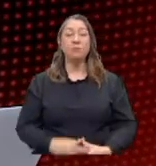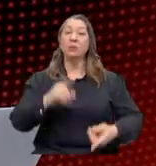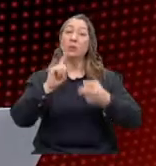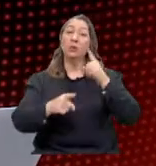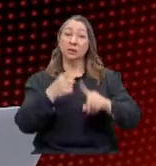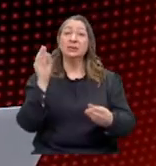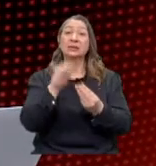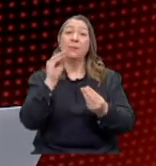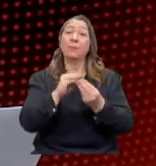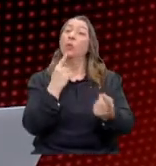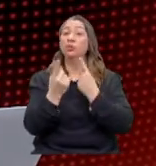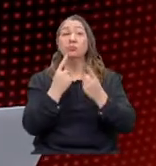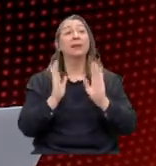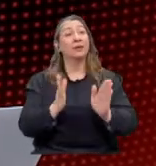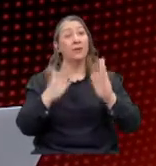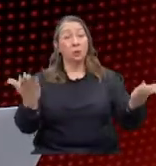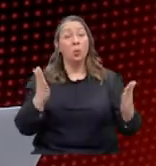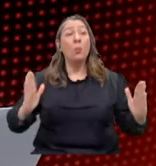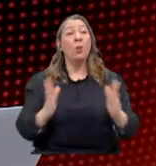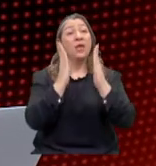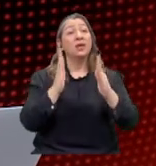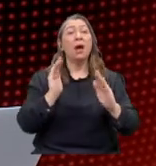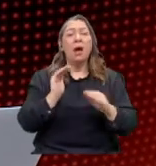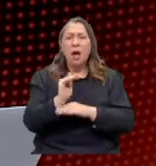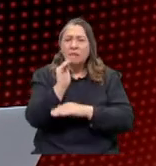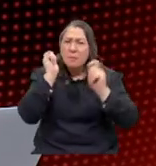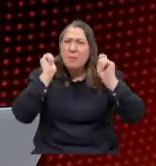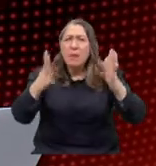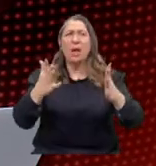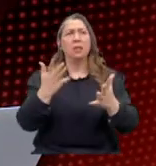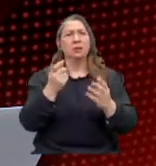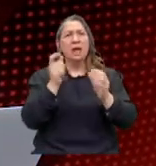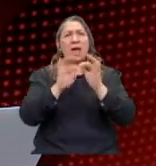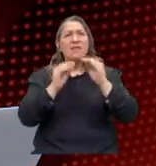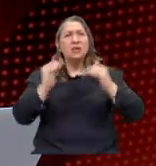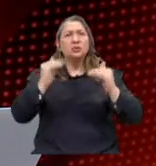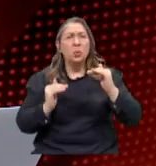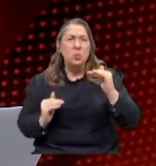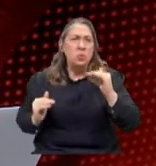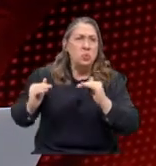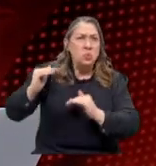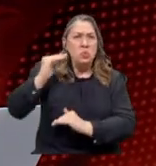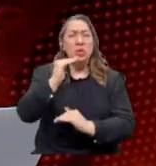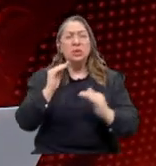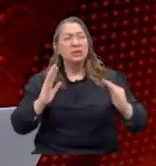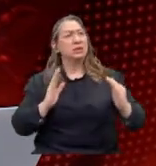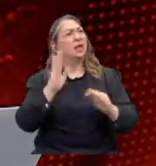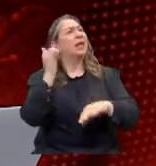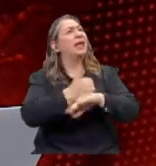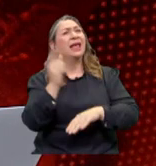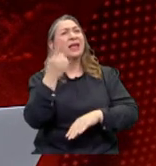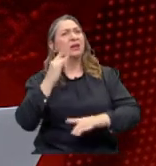Siyaset zamları konuşmaya devam ediyor. Muhalefet hayat pahalılığı ve yüksek enflasyon konusunda iktidarı sert